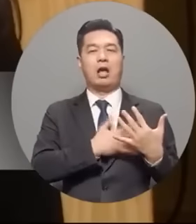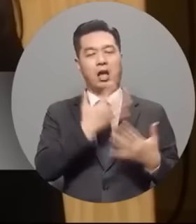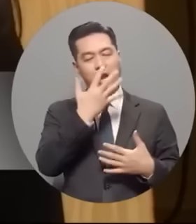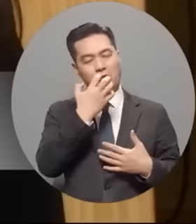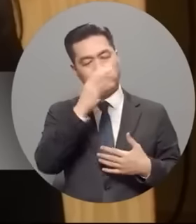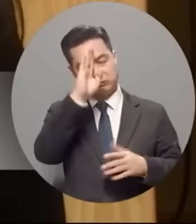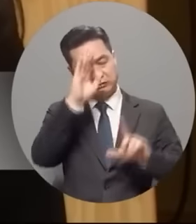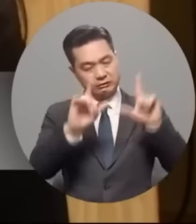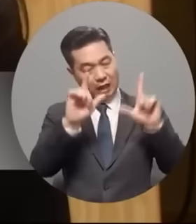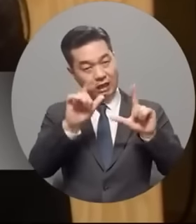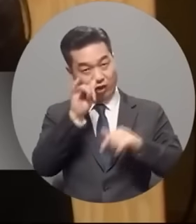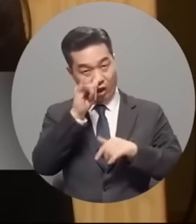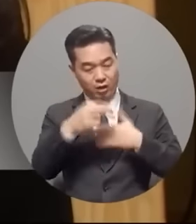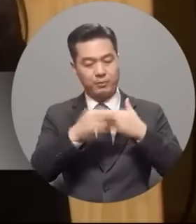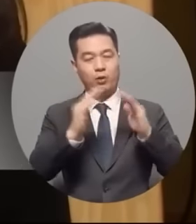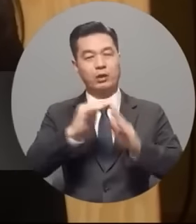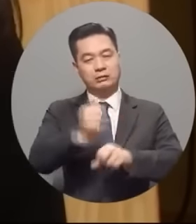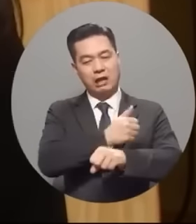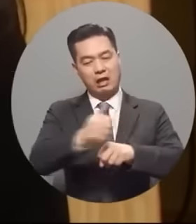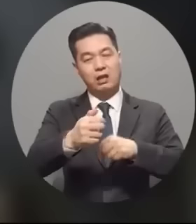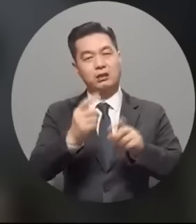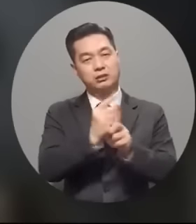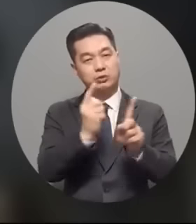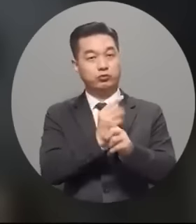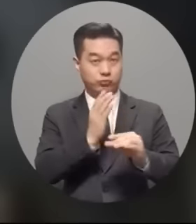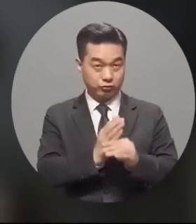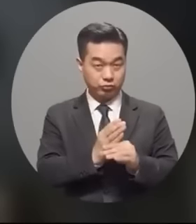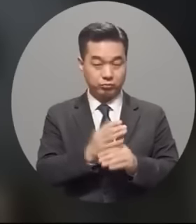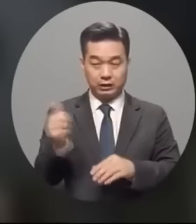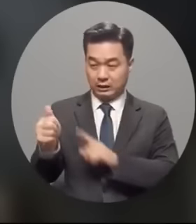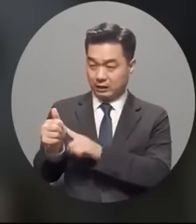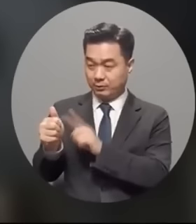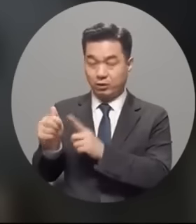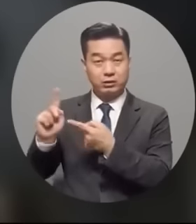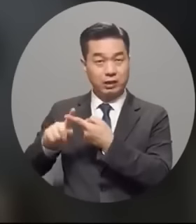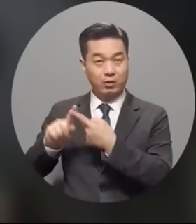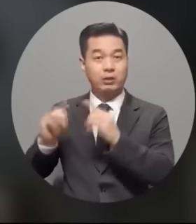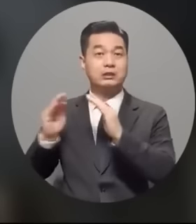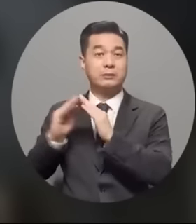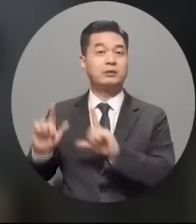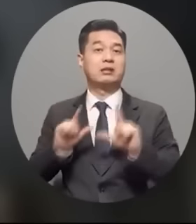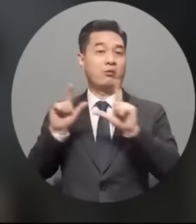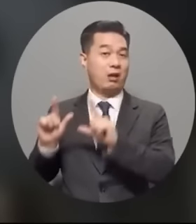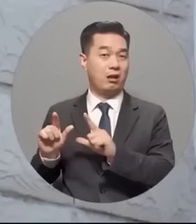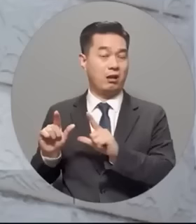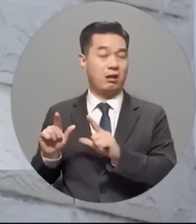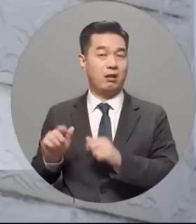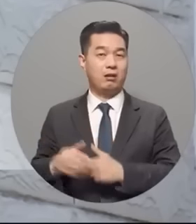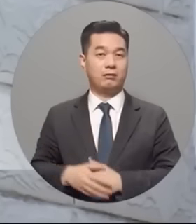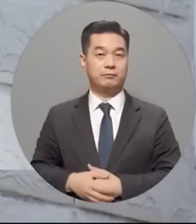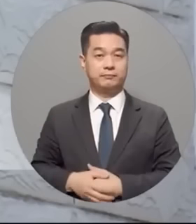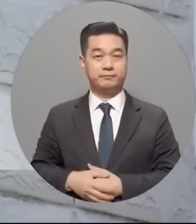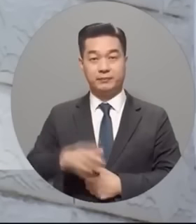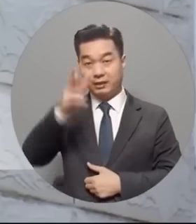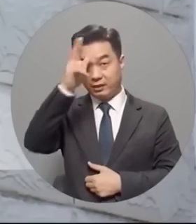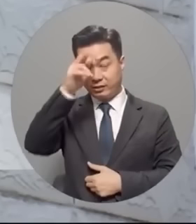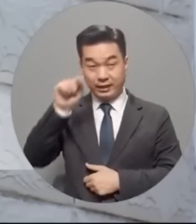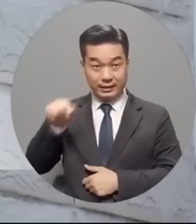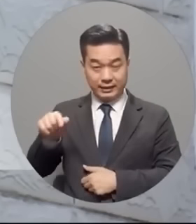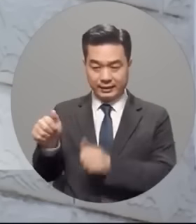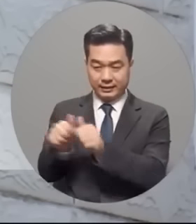증세로 병원에서 치료를 받고 있습니다. 남성은 그대로 집에서 생활하고 있습니다. 경찰이 이 남성의